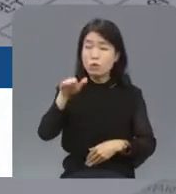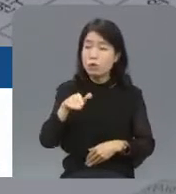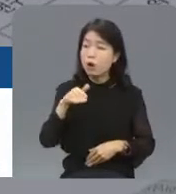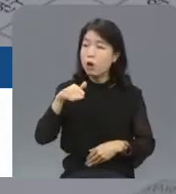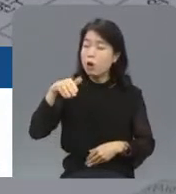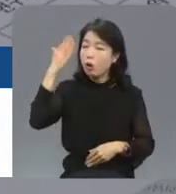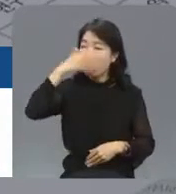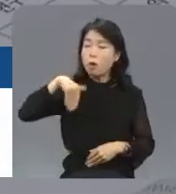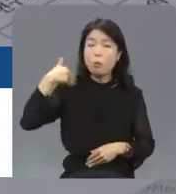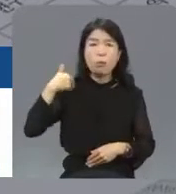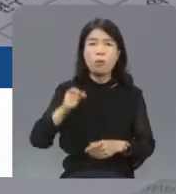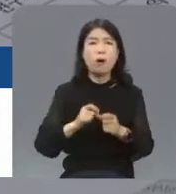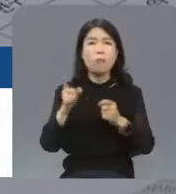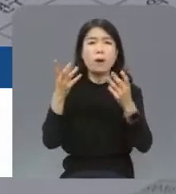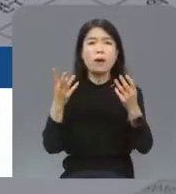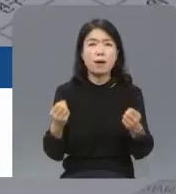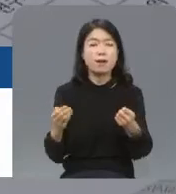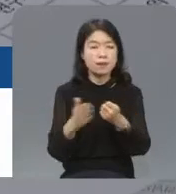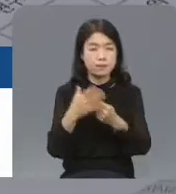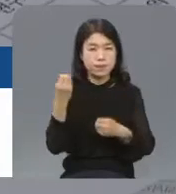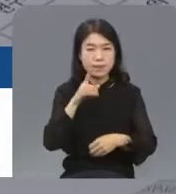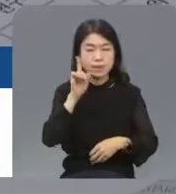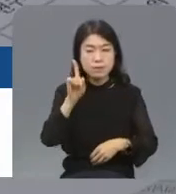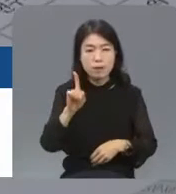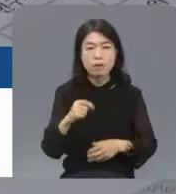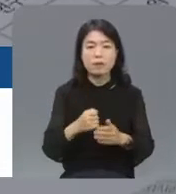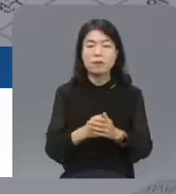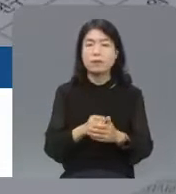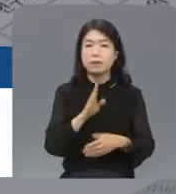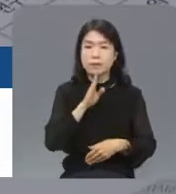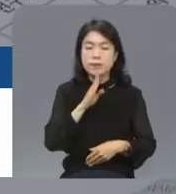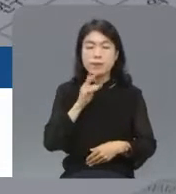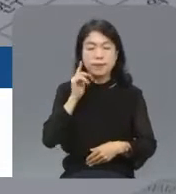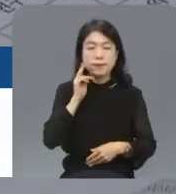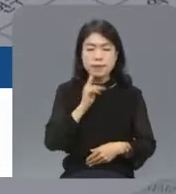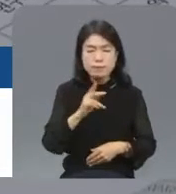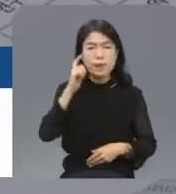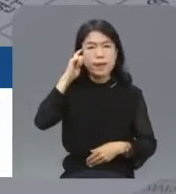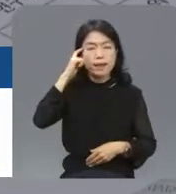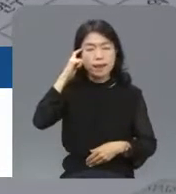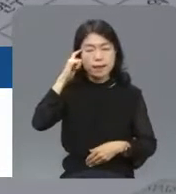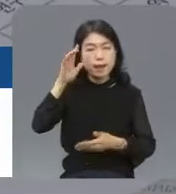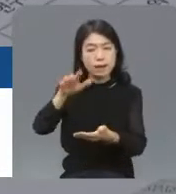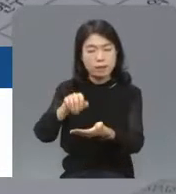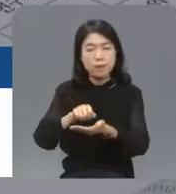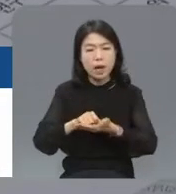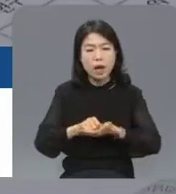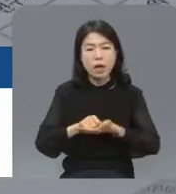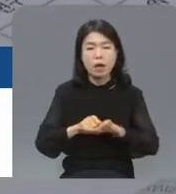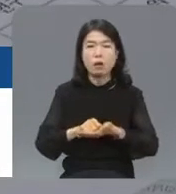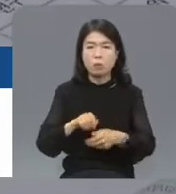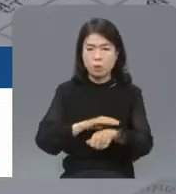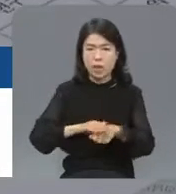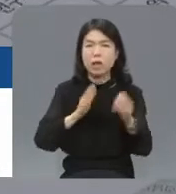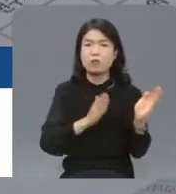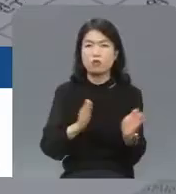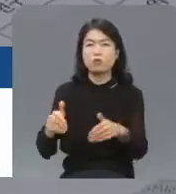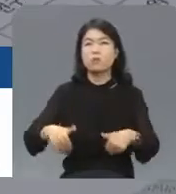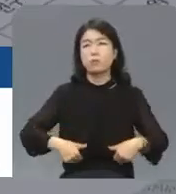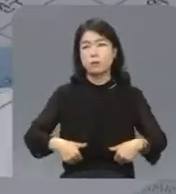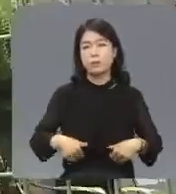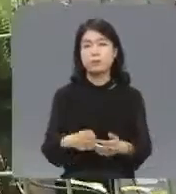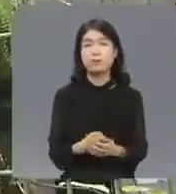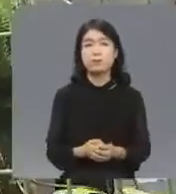모르는 것들이 굉장히 많습니다. 다시 한번 우리가 이제 심각하게 받아들여가지고 좀 잘 준비를 해야 될 것